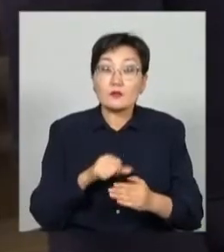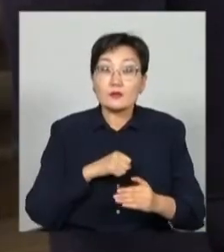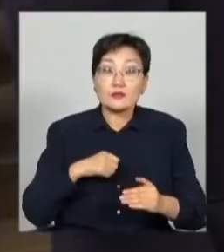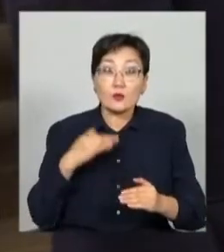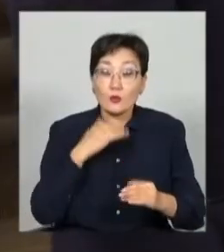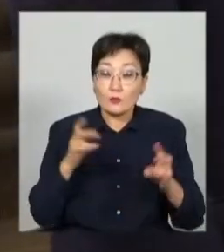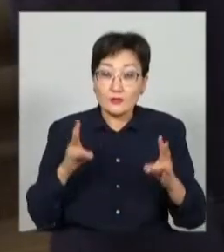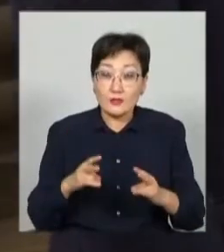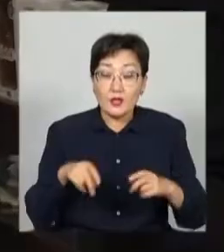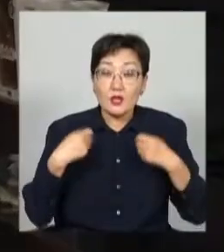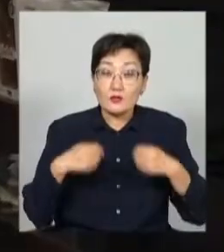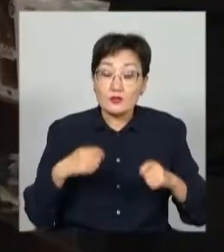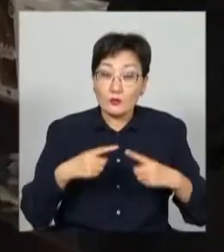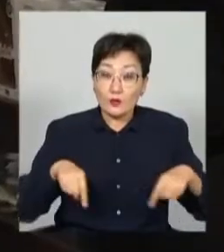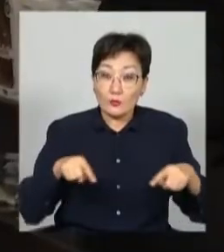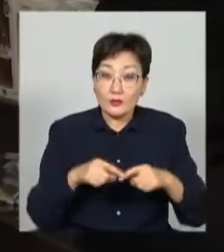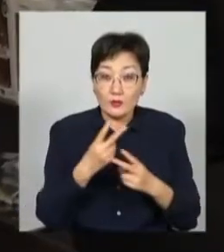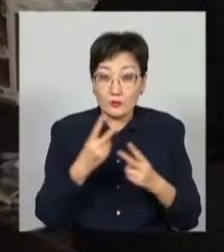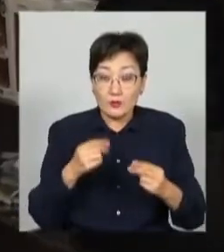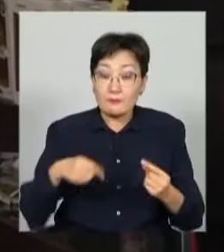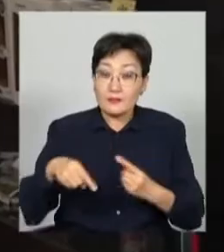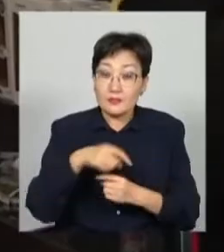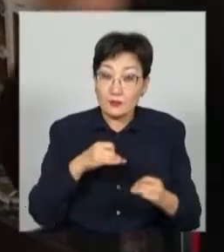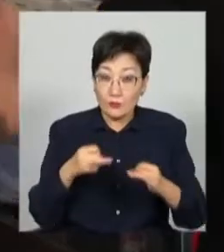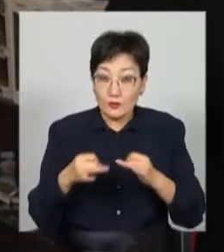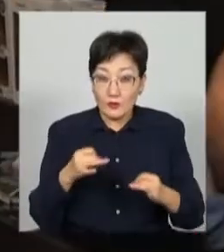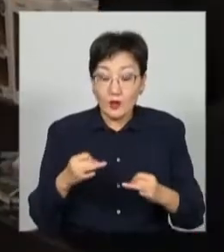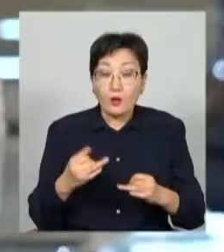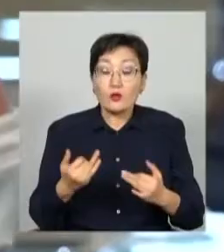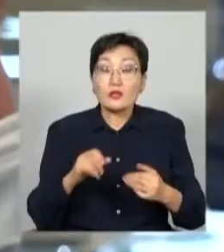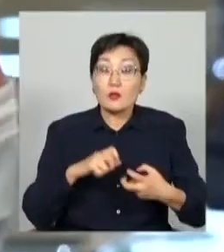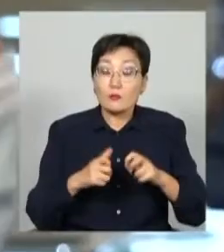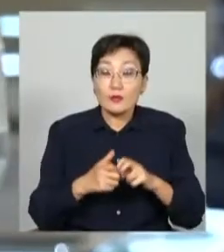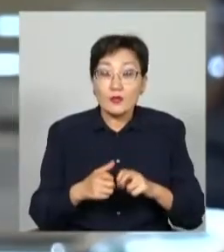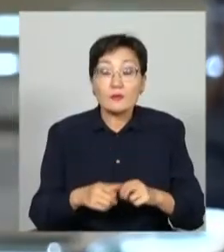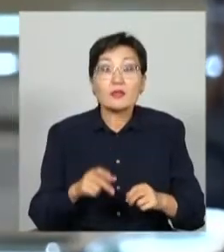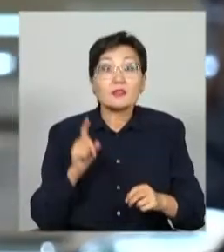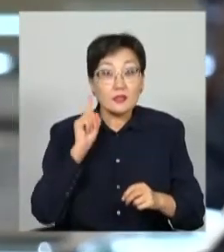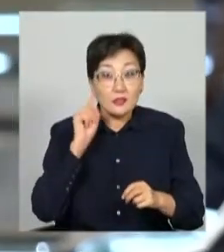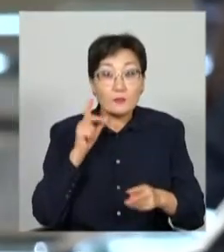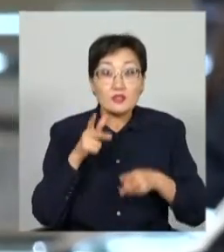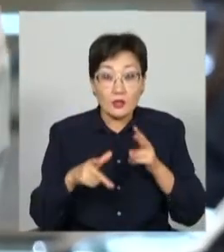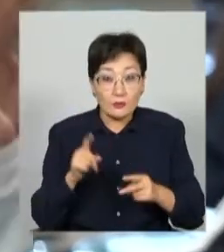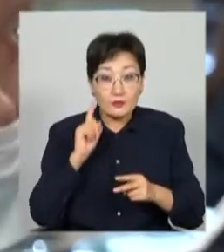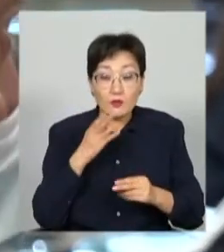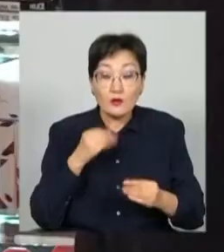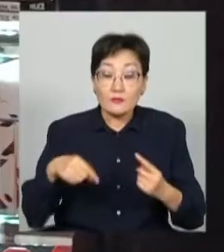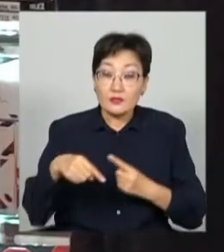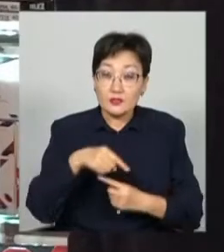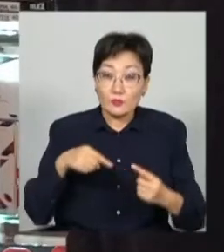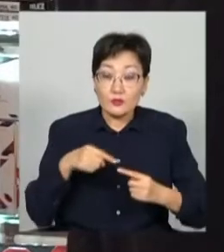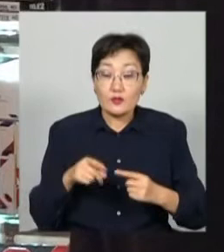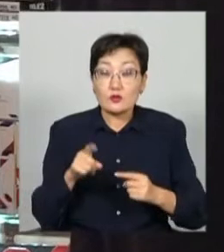зардап шеккен сауда үйлерін көріп шығып, кәсіпкерлермен сөйлесті. Олардың мұңын тыңдап, ұсынысын жеткізді. Мұнда әсіресе өз кәсібін дөңгелетіп